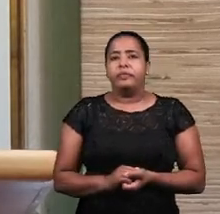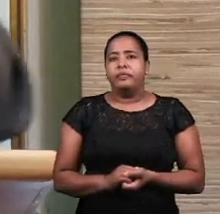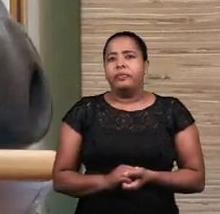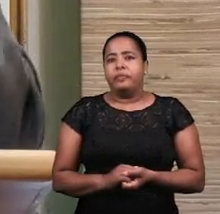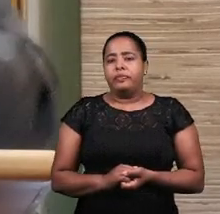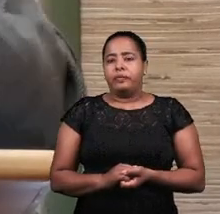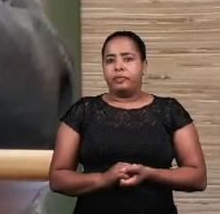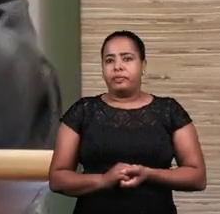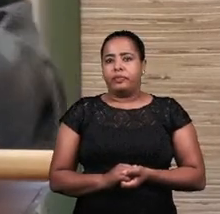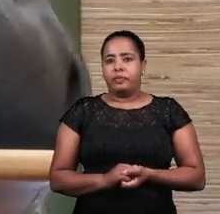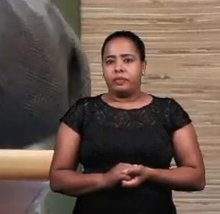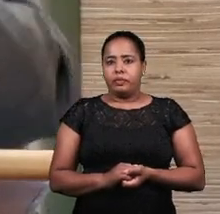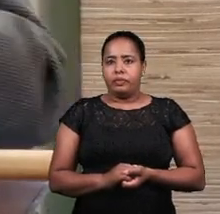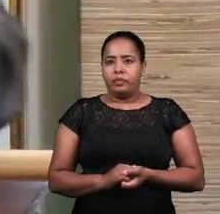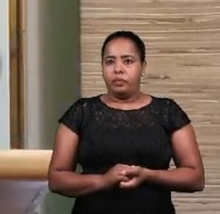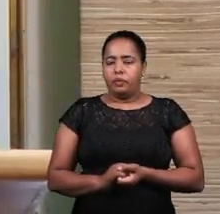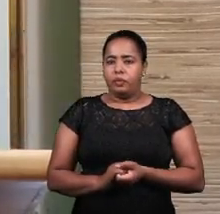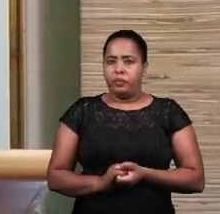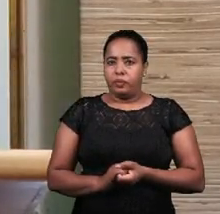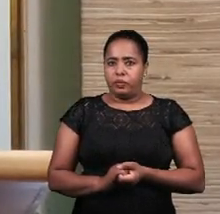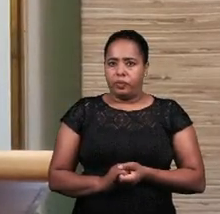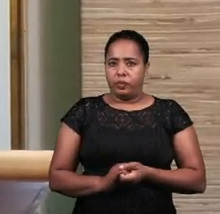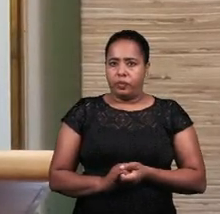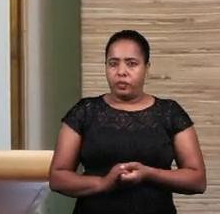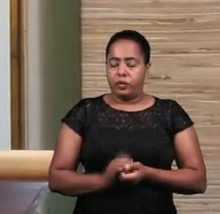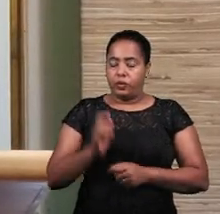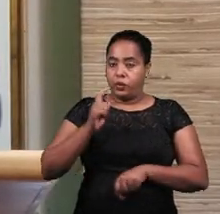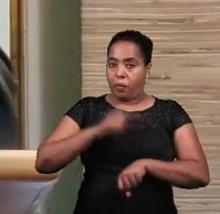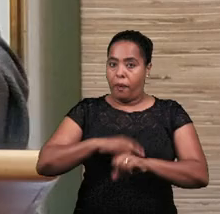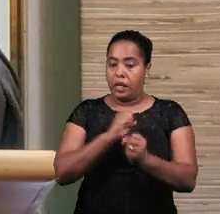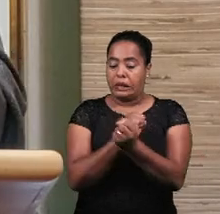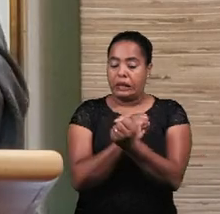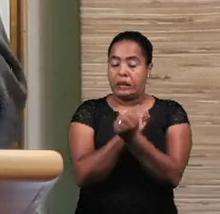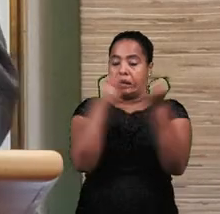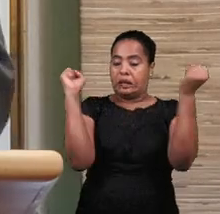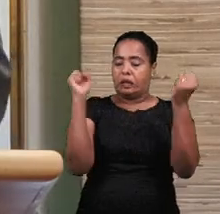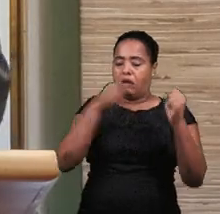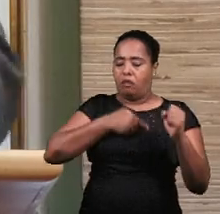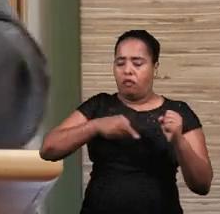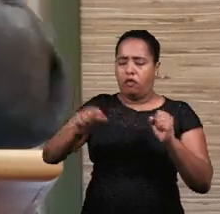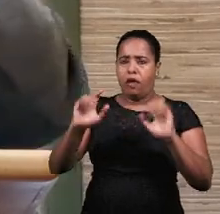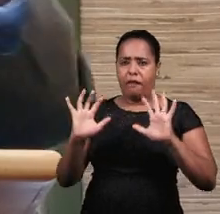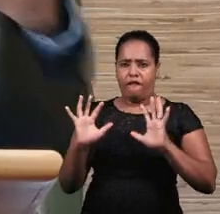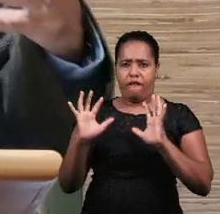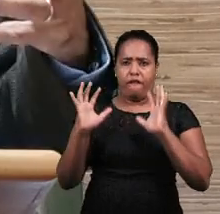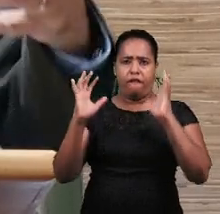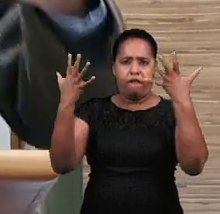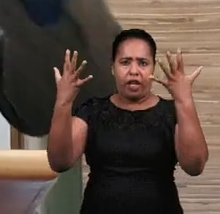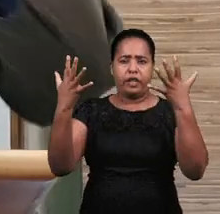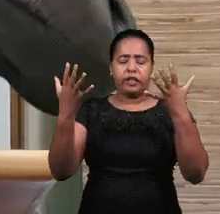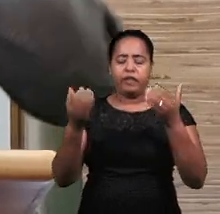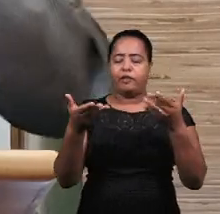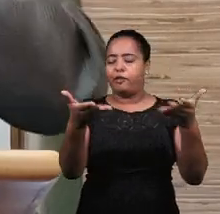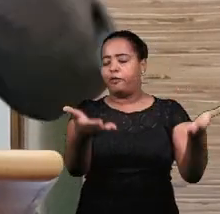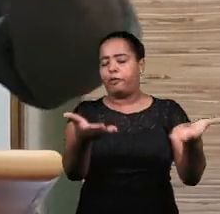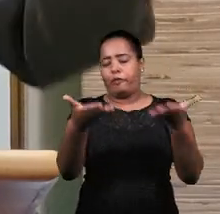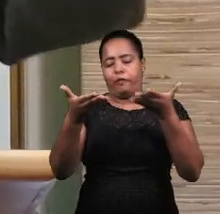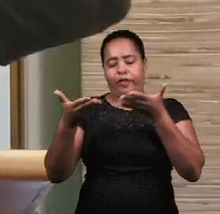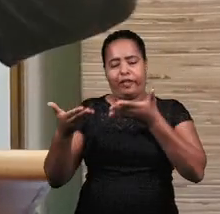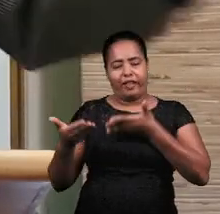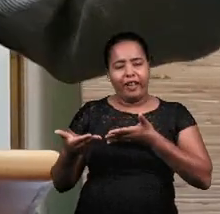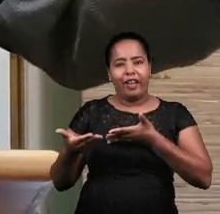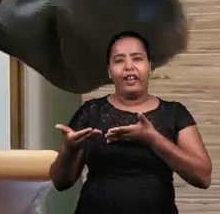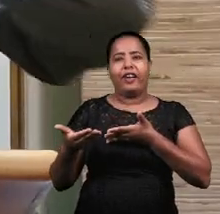quand il est arrivé vers la fête, il dit, la fête à l'époque, il invitait, n'est-ce pas, il